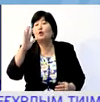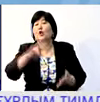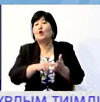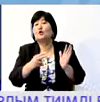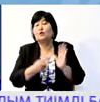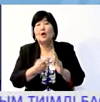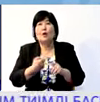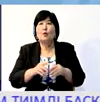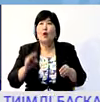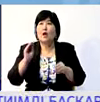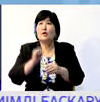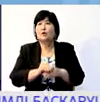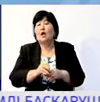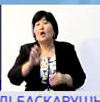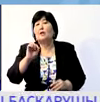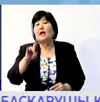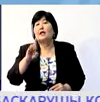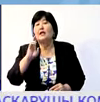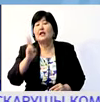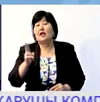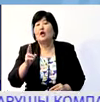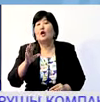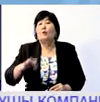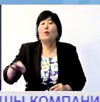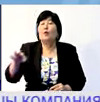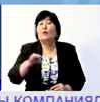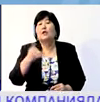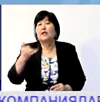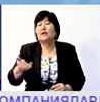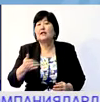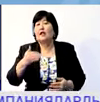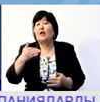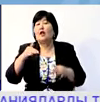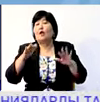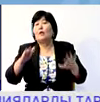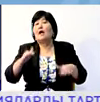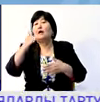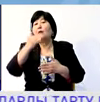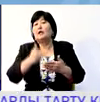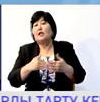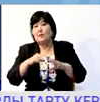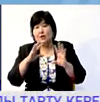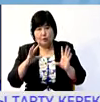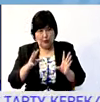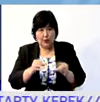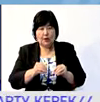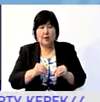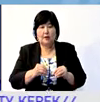қосымша Бәйтерек мөлтек ауданынан бала мекен бағдарламасы бойынша